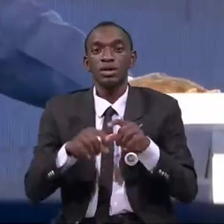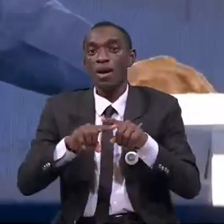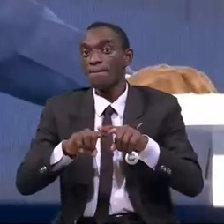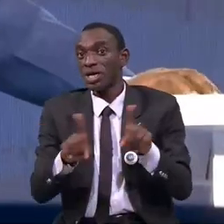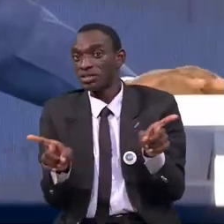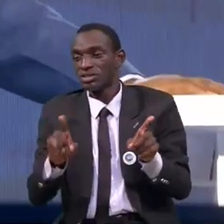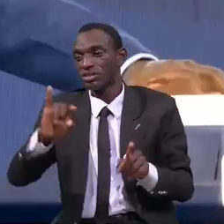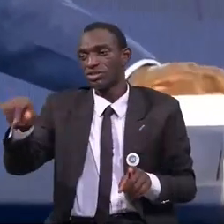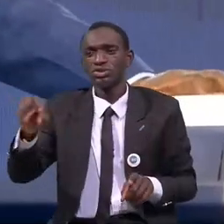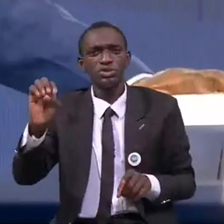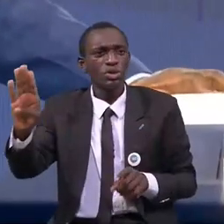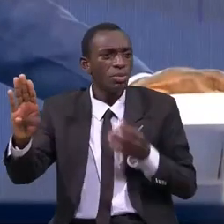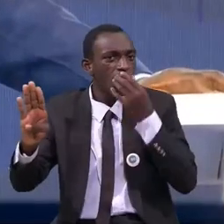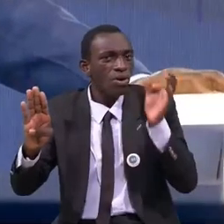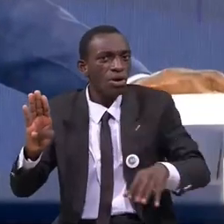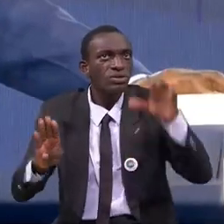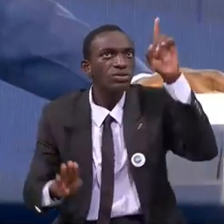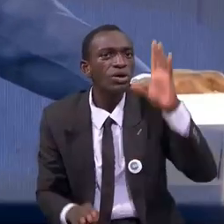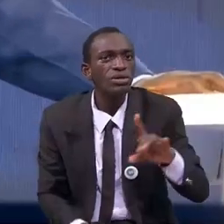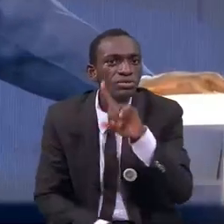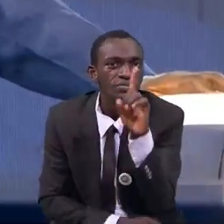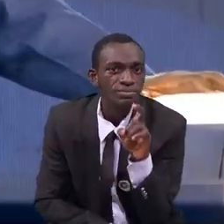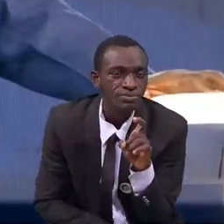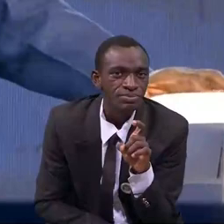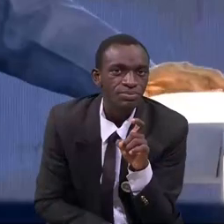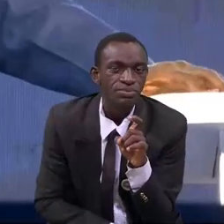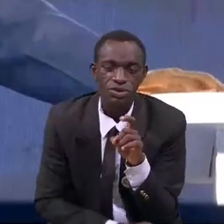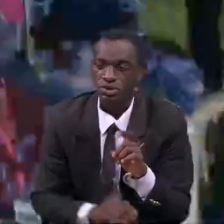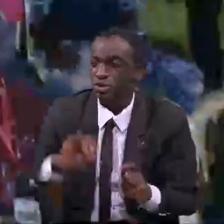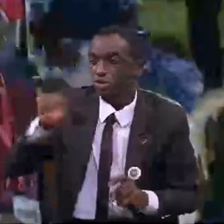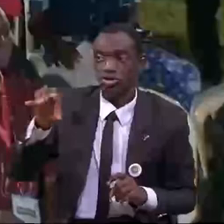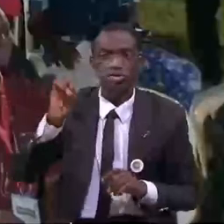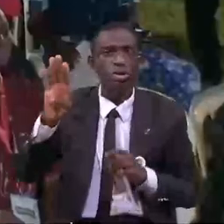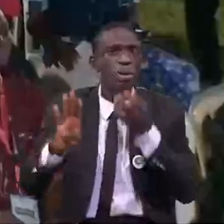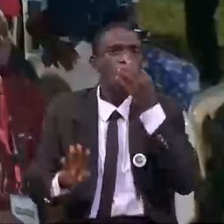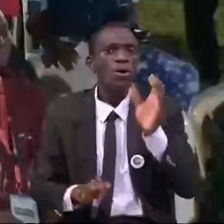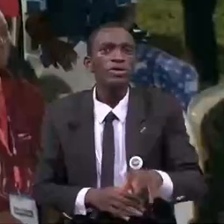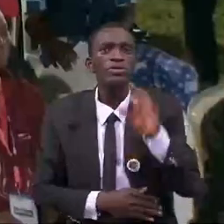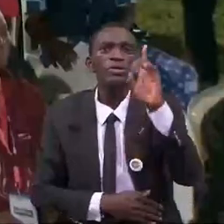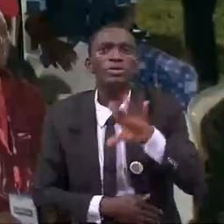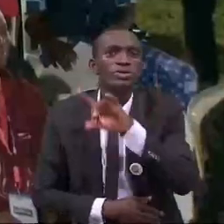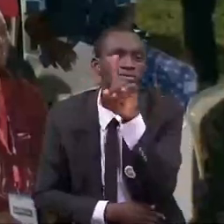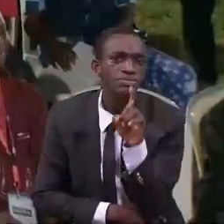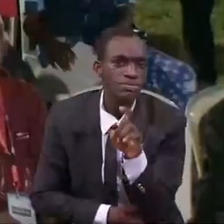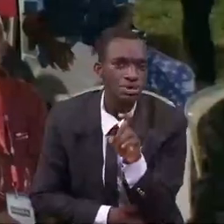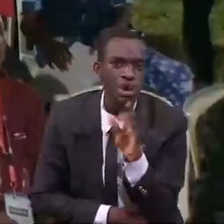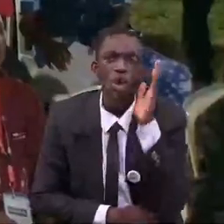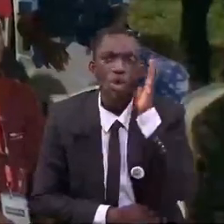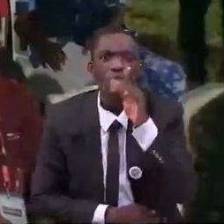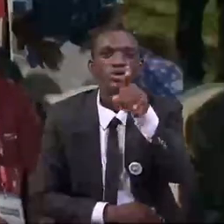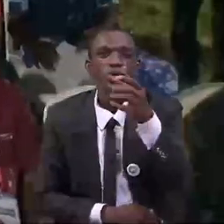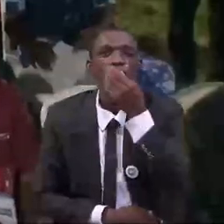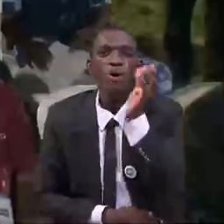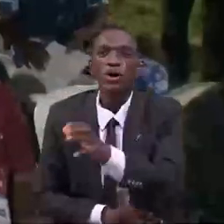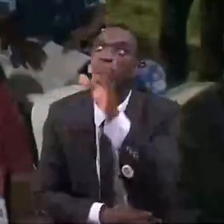face mais job a-t-il maudit Dieu je dis a-t-il maudit Dieu allezv